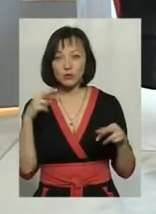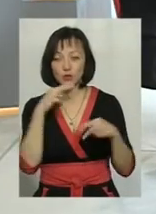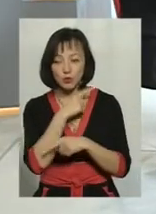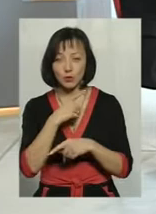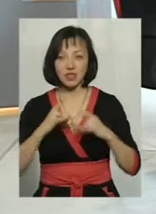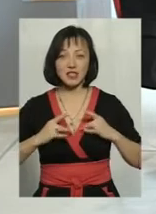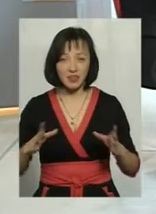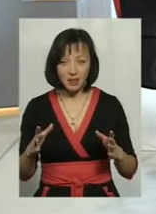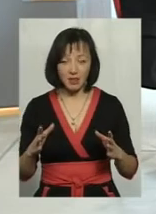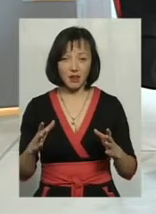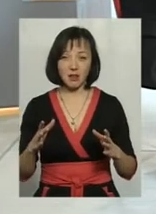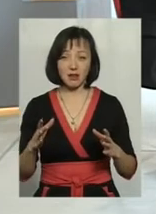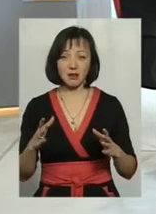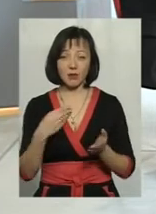святковості